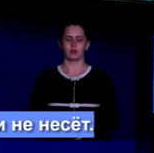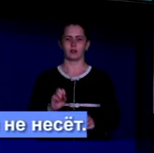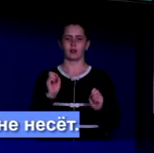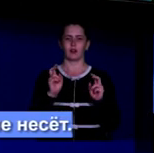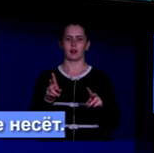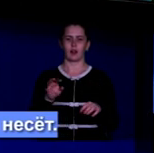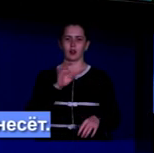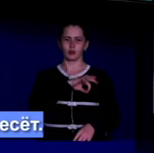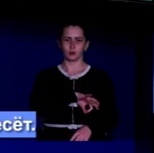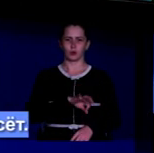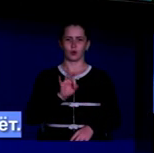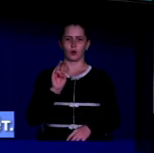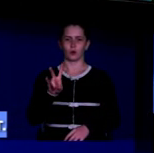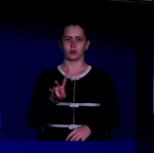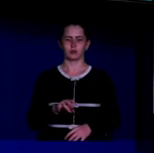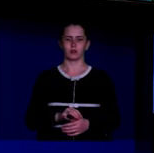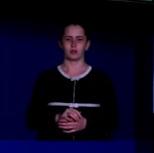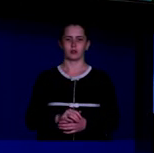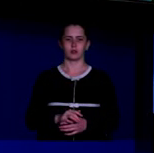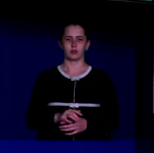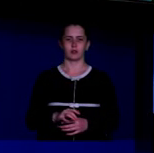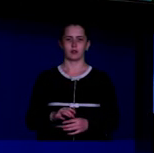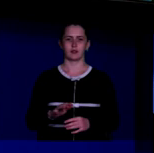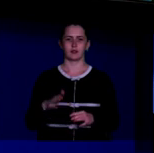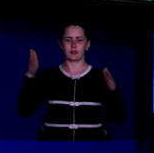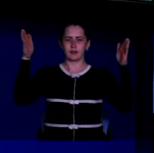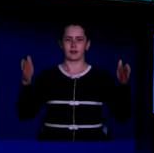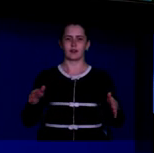Как использовал Робинзон Крузо стены погреба?